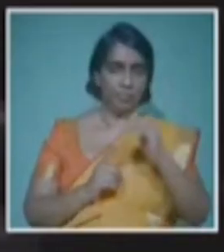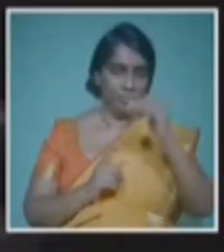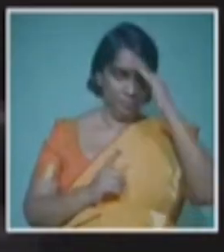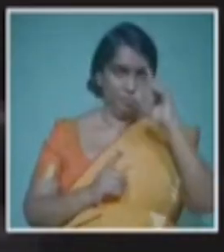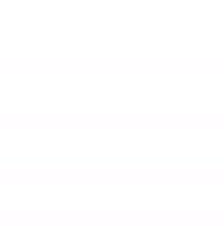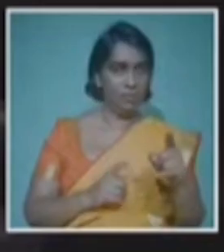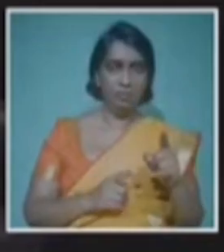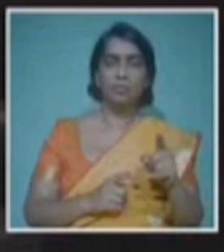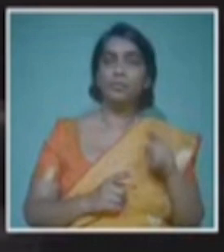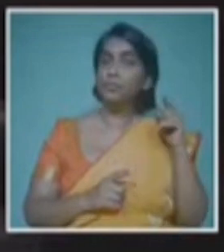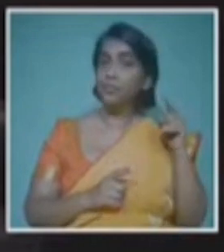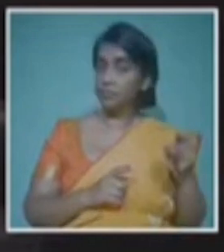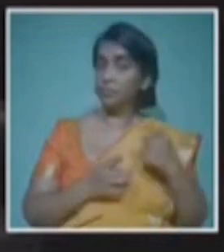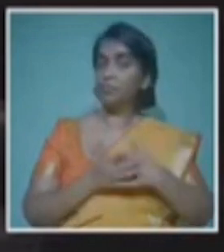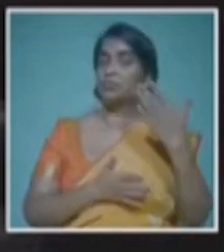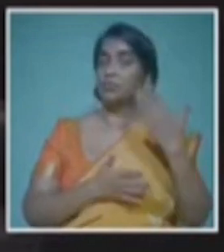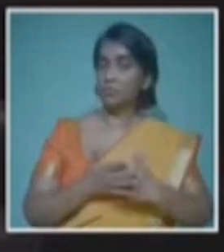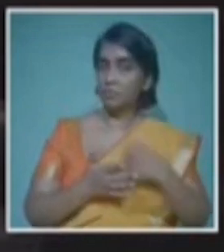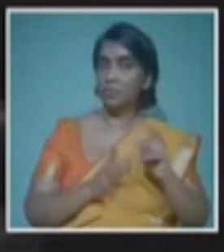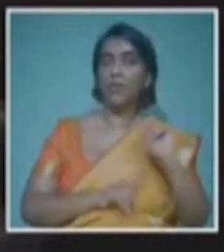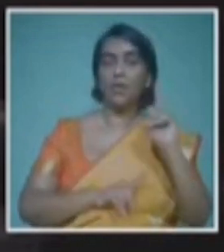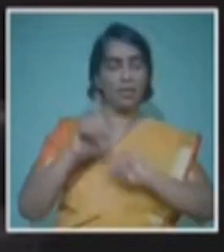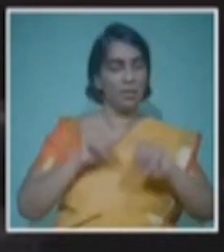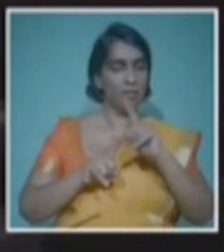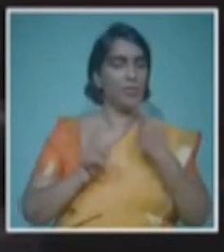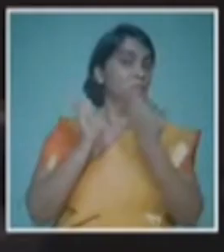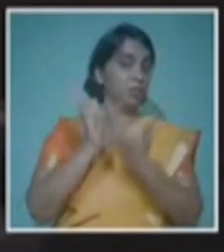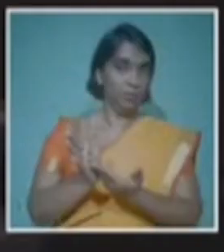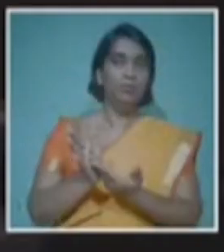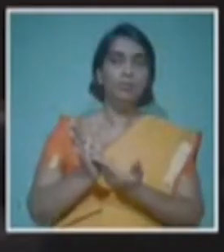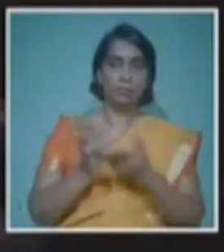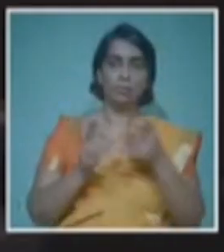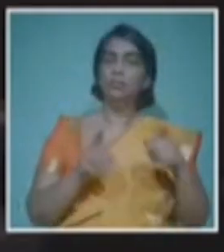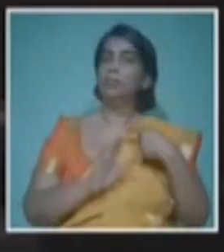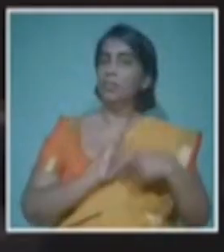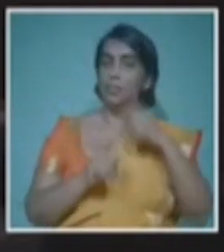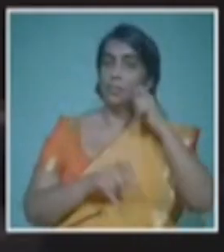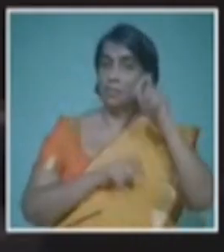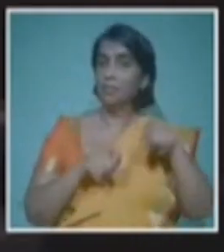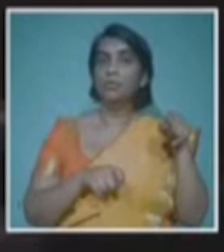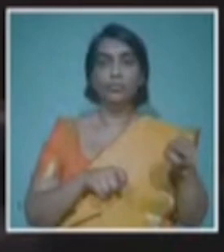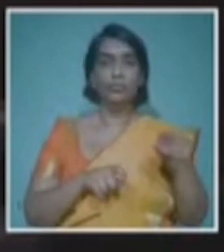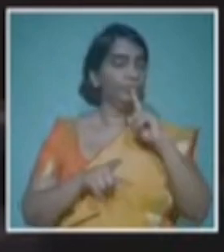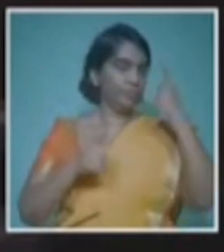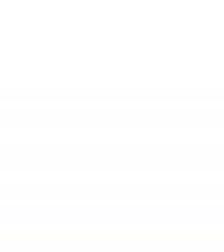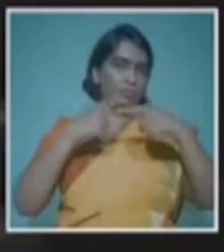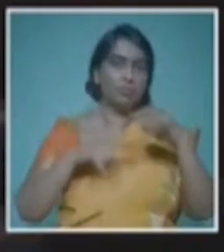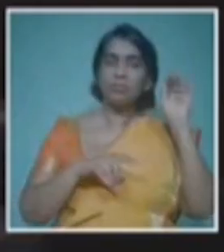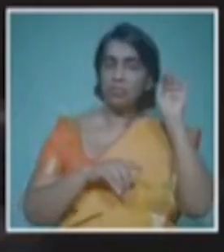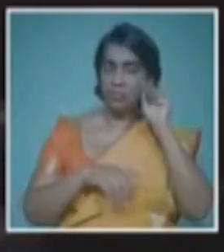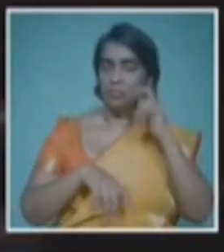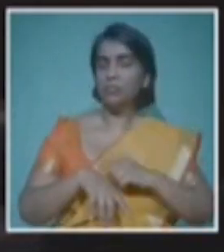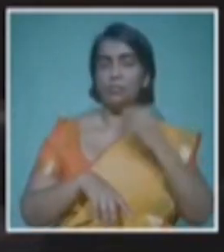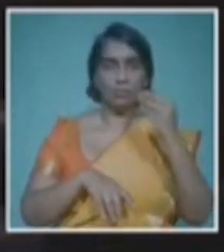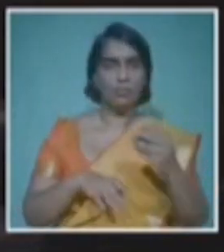සභානායකතුමාගෙන් ඉල්ලා හිටනවා ඒ වාර්තාව පාර්ලිමේන්තුවට ඉදිරිපත් කරන්න එමගින් රටේ මහජනතාවට එහි කියන කරුණු දැනගැනීමට